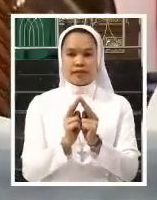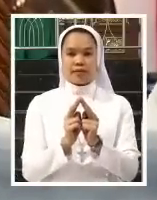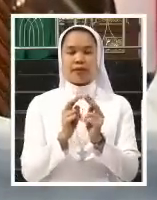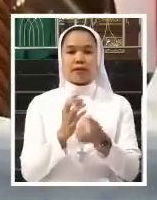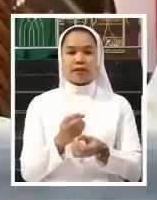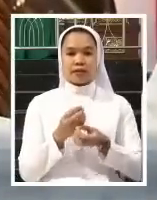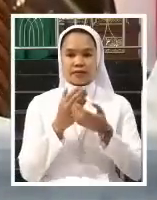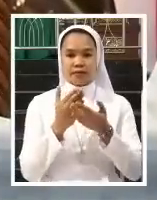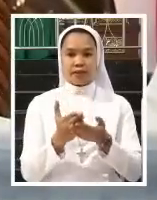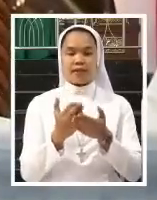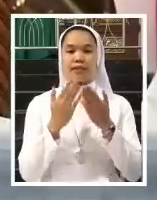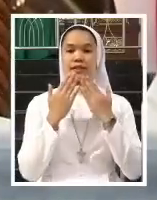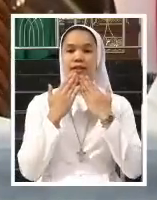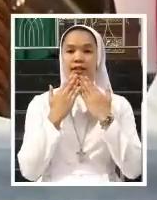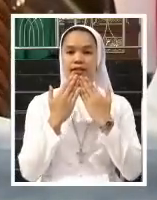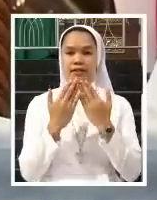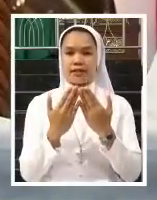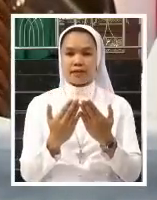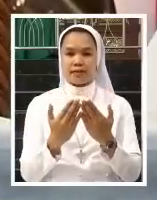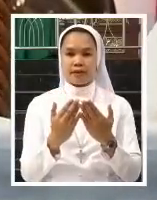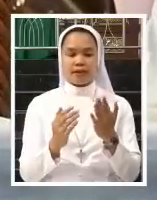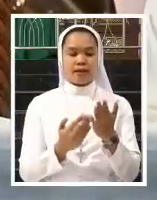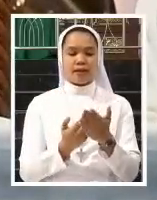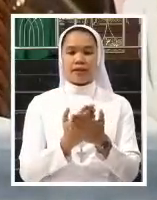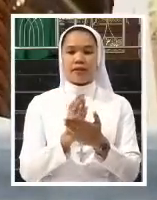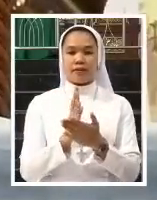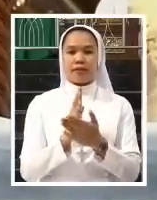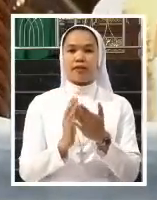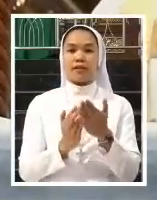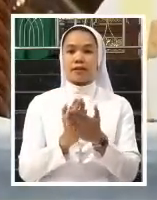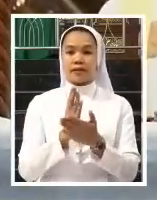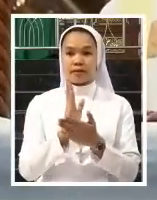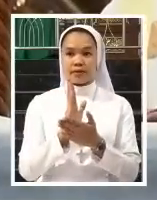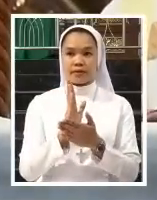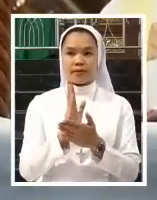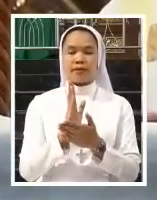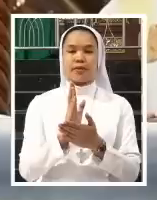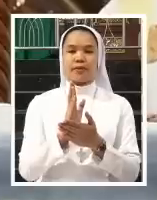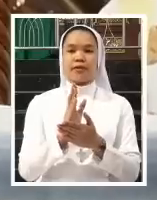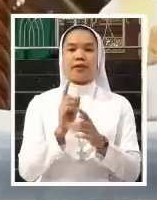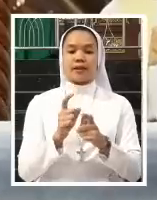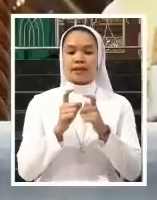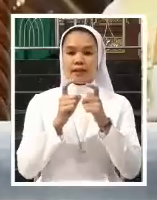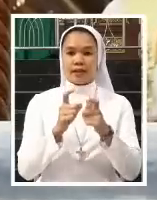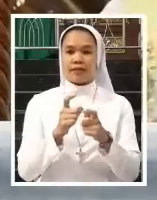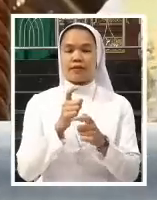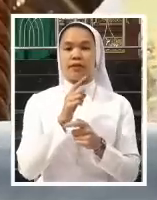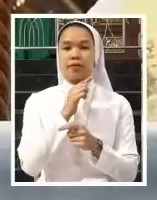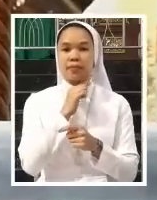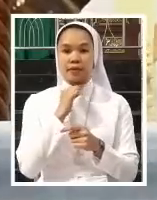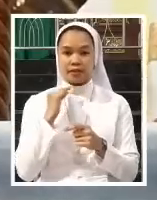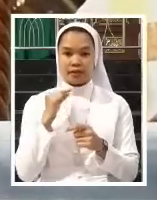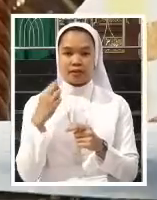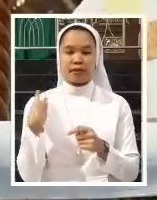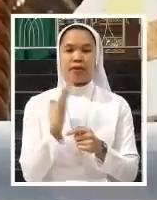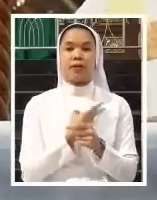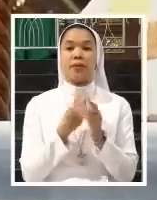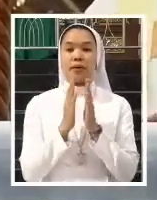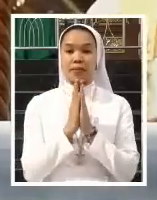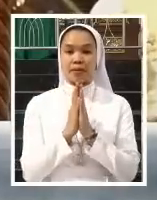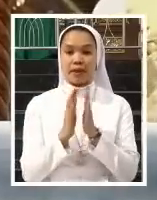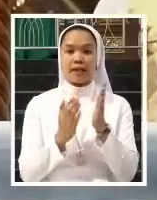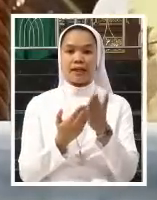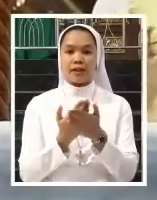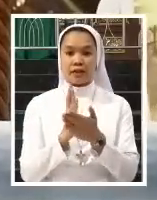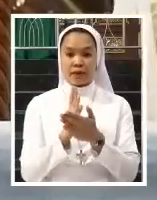din pasasalamat, din hulikan balaog din pagkapadi. Ipamibi niya to na sa paagi